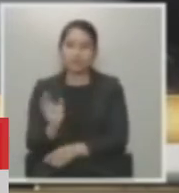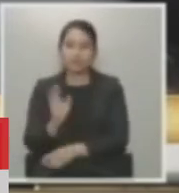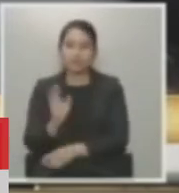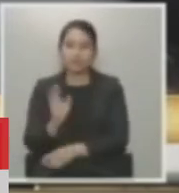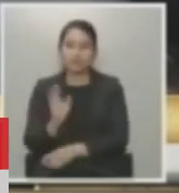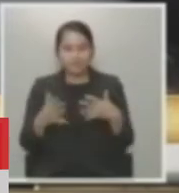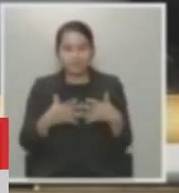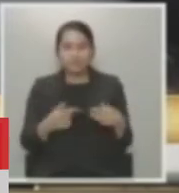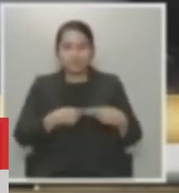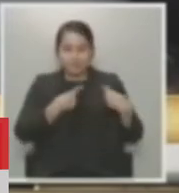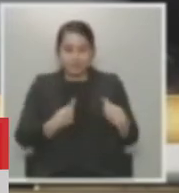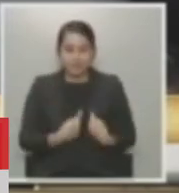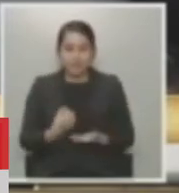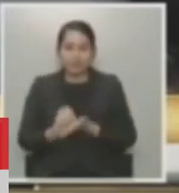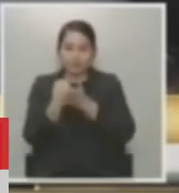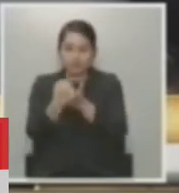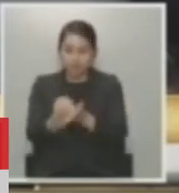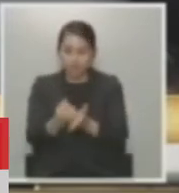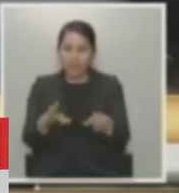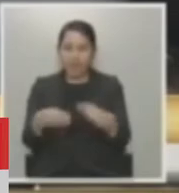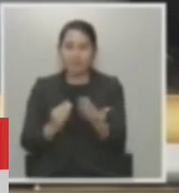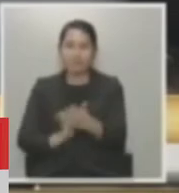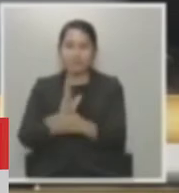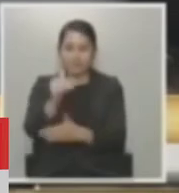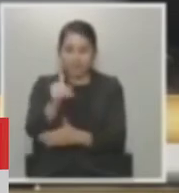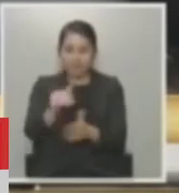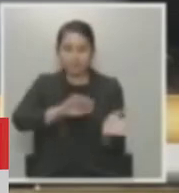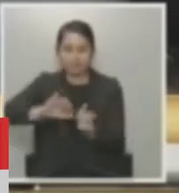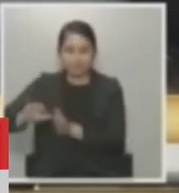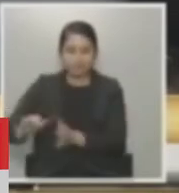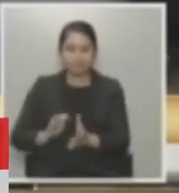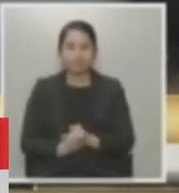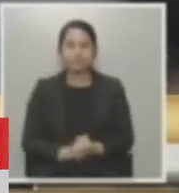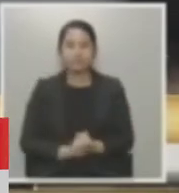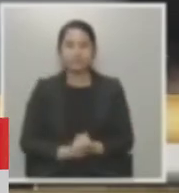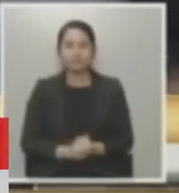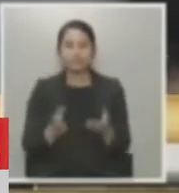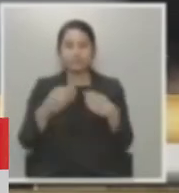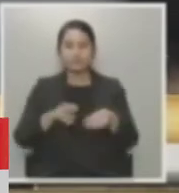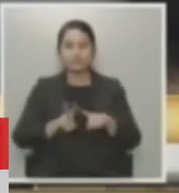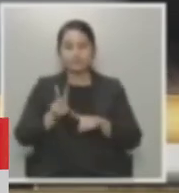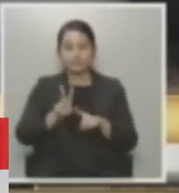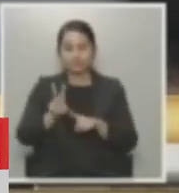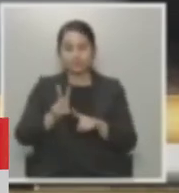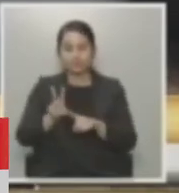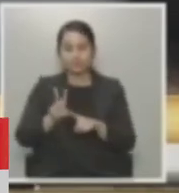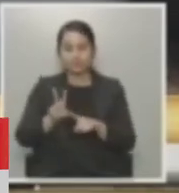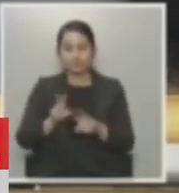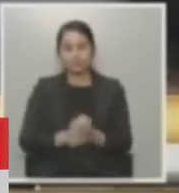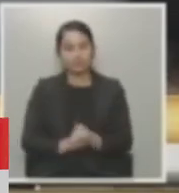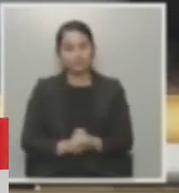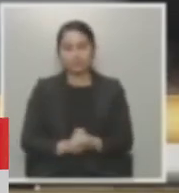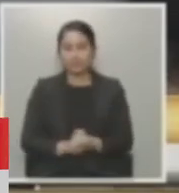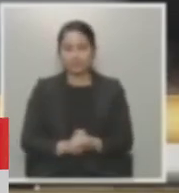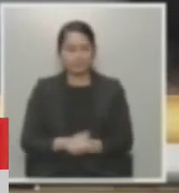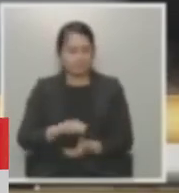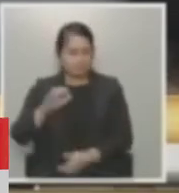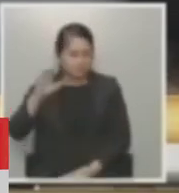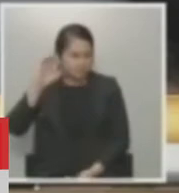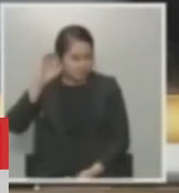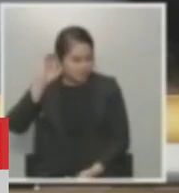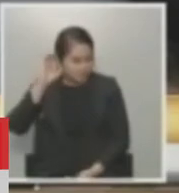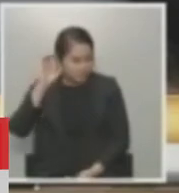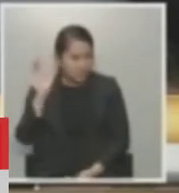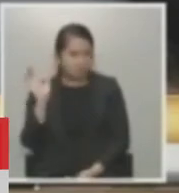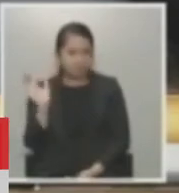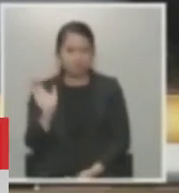นะคะขอให้สำเร็จโดยเร็วในเรื่องที่สองค่ะที่ดิฉันไม่สามารถที่จะให้ความเชื่อถือกับข้อมูลที่